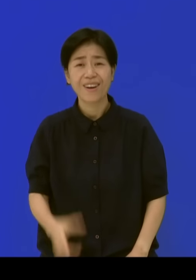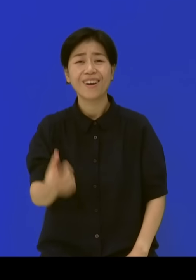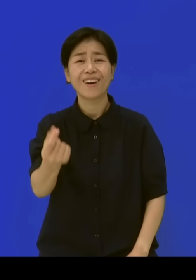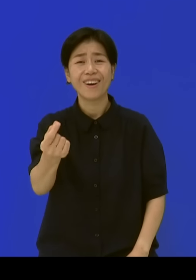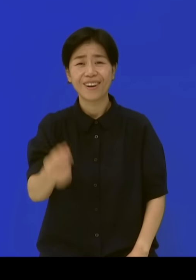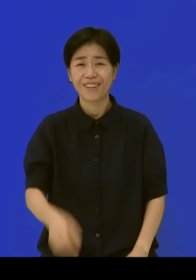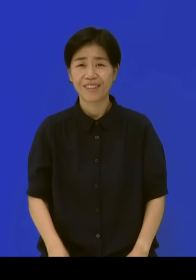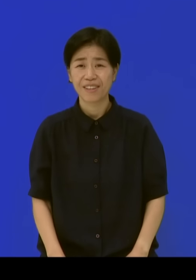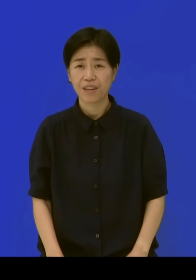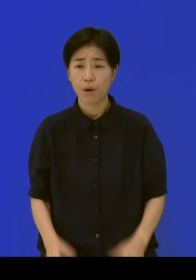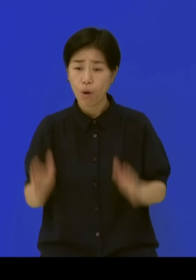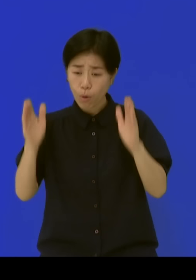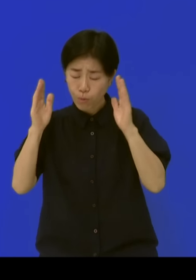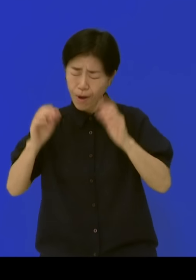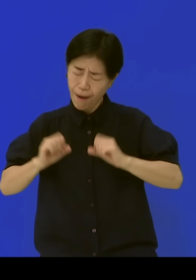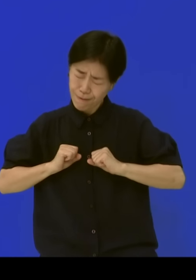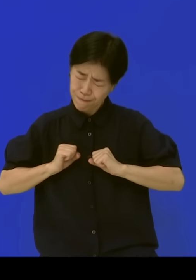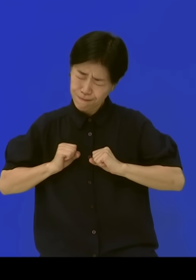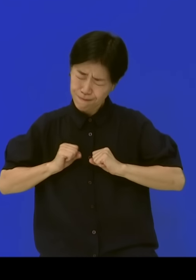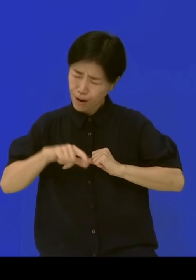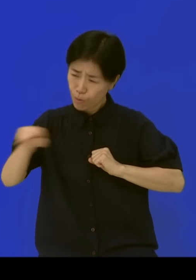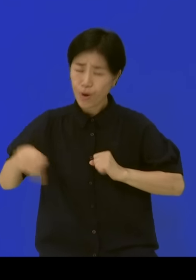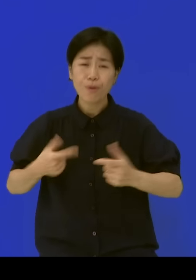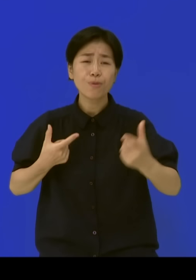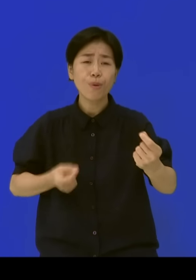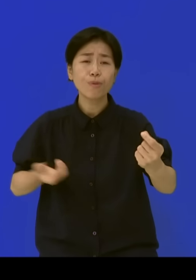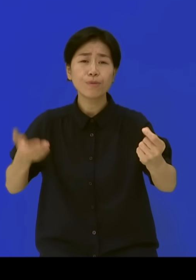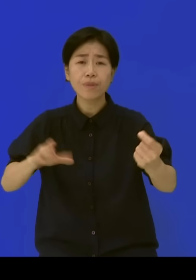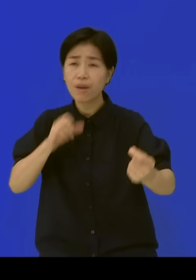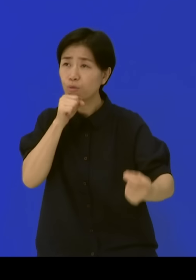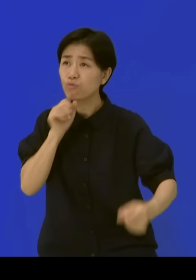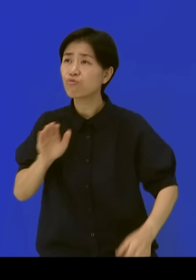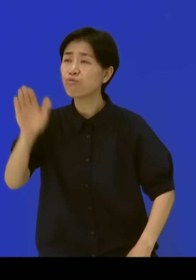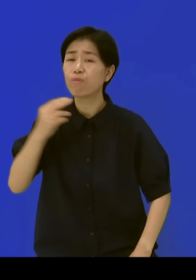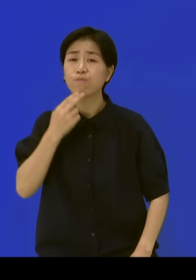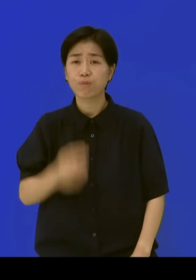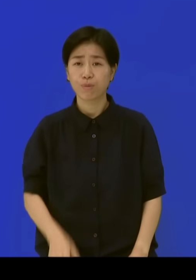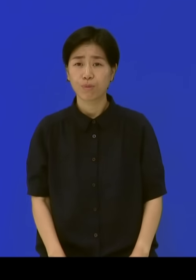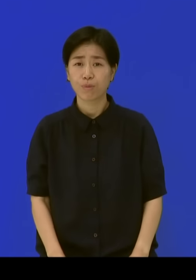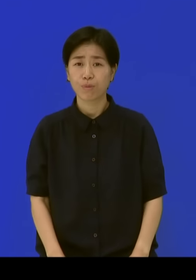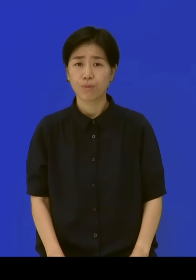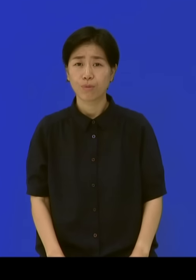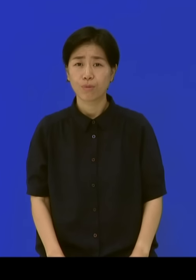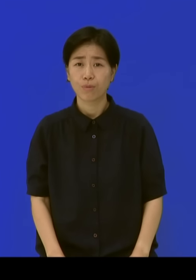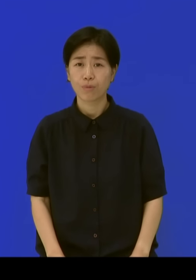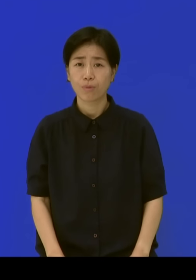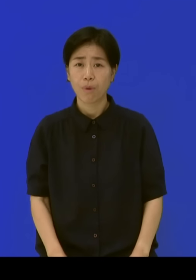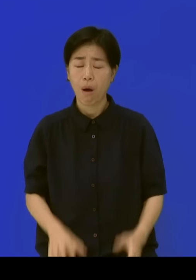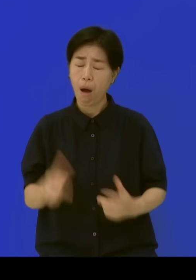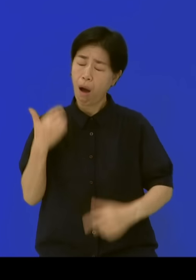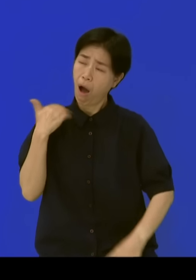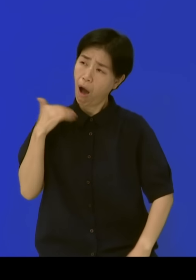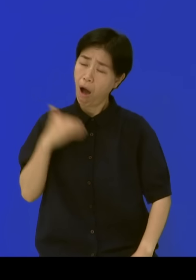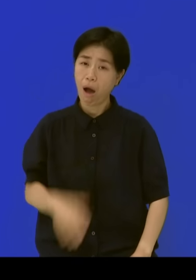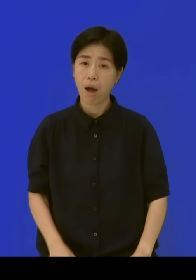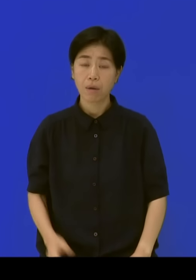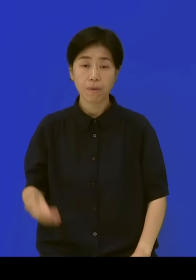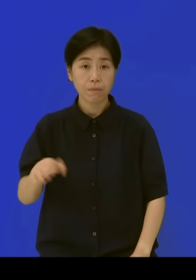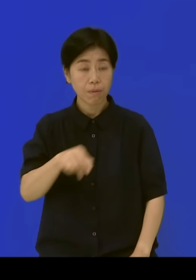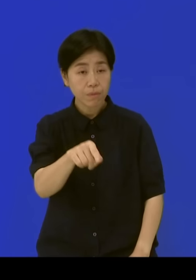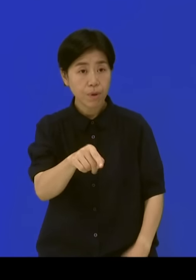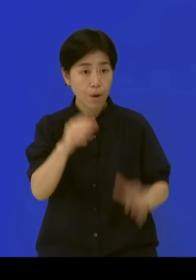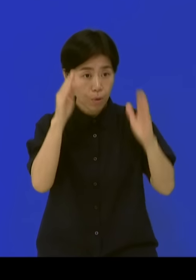했죠? 완전 있었어요. 무진장 열심히 했는데 성적이 안 올라. 그러니까 안 해. 해도 안 되니까. 근데 잘했던 사람들 보면